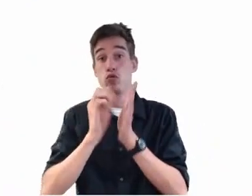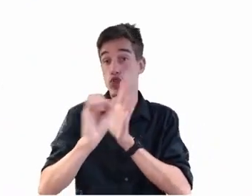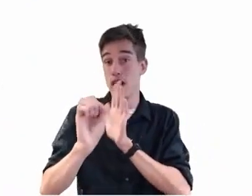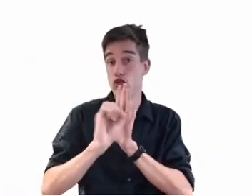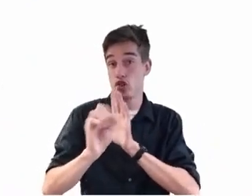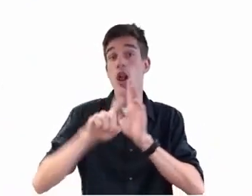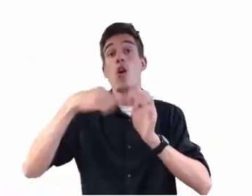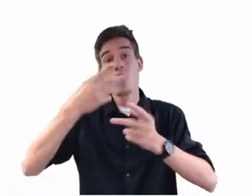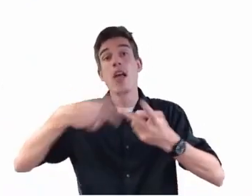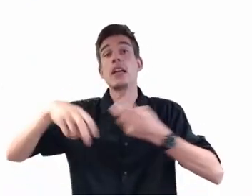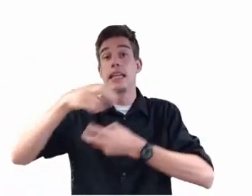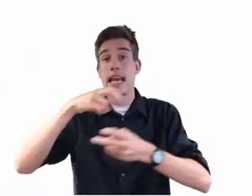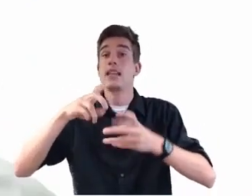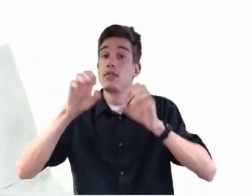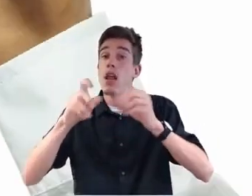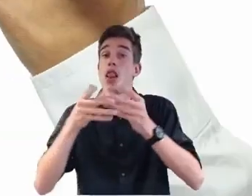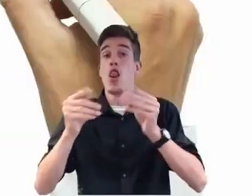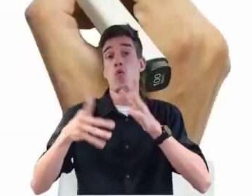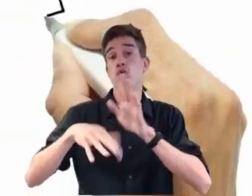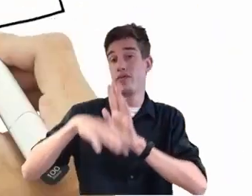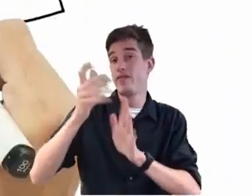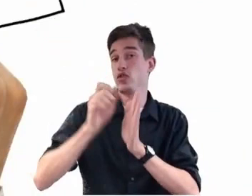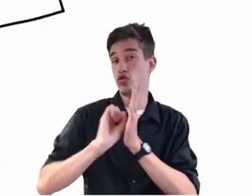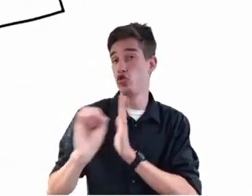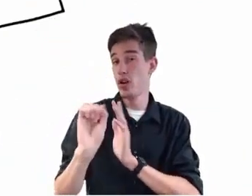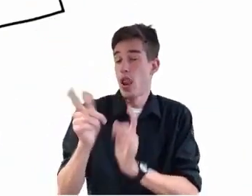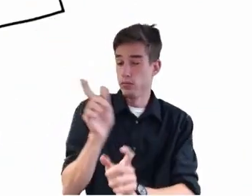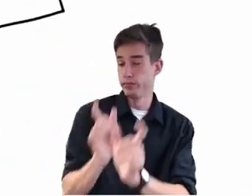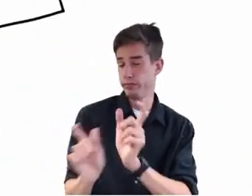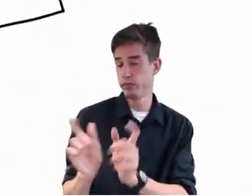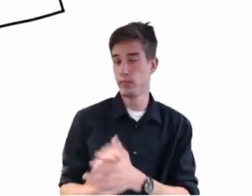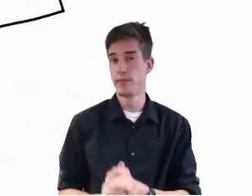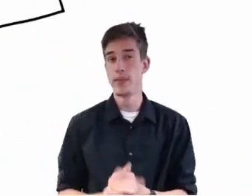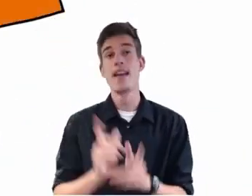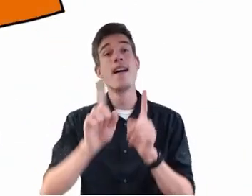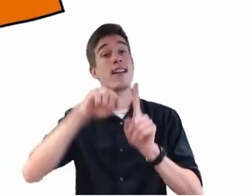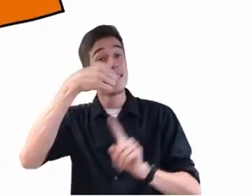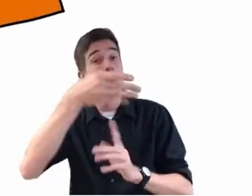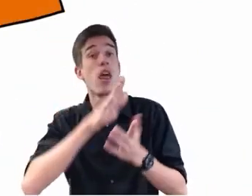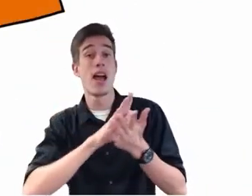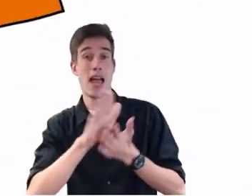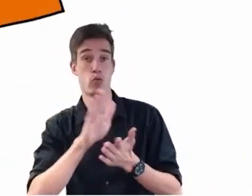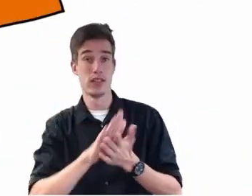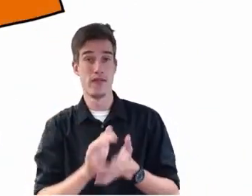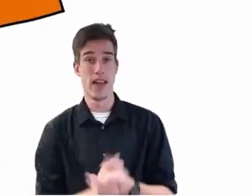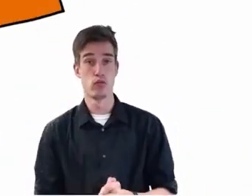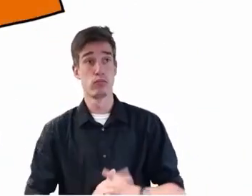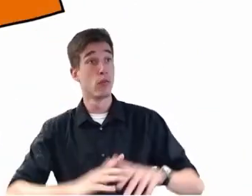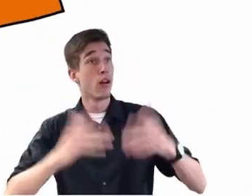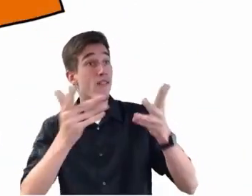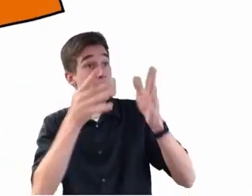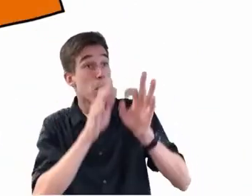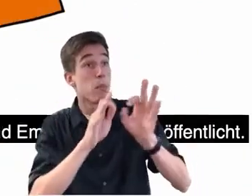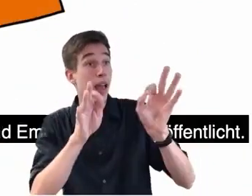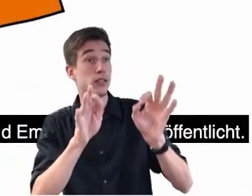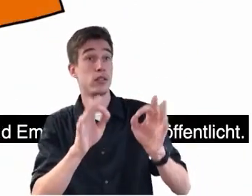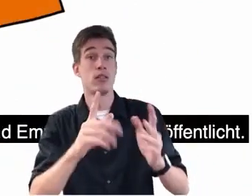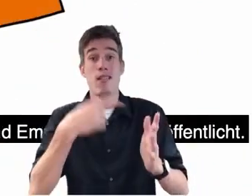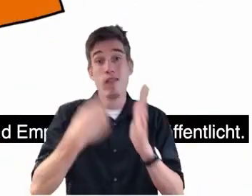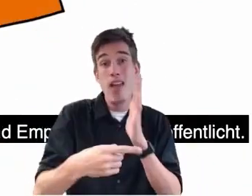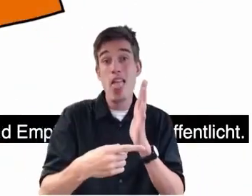fall die krise abzuwenden danach folgt die auswertung was ist gut gelaufen was kann verbessert werden